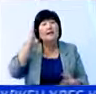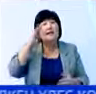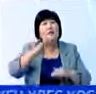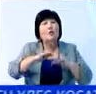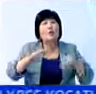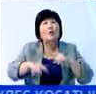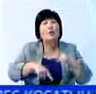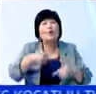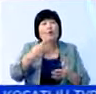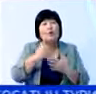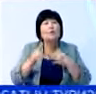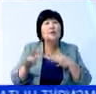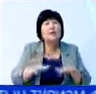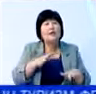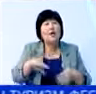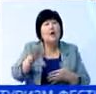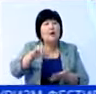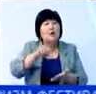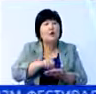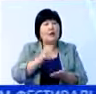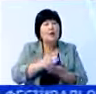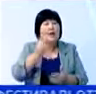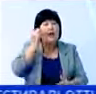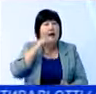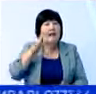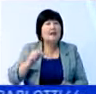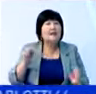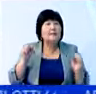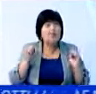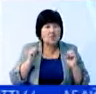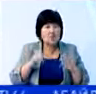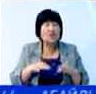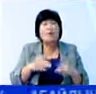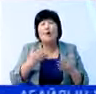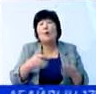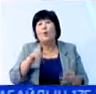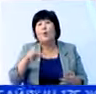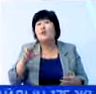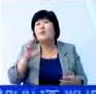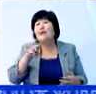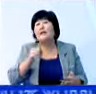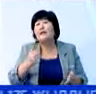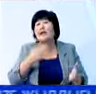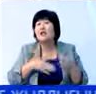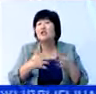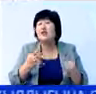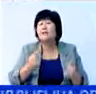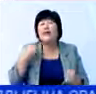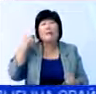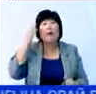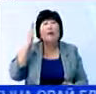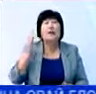бір өзіміздің ісімізбен өнеге көрсетейік деп осы қарттарымызды жинап, ол кісілердің батасын алып, ризашылығына бөлену